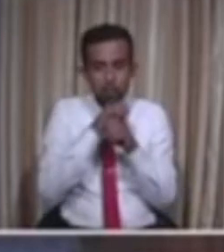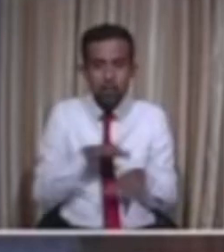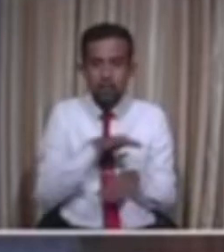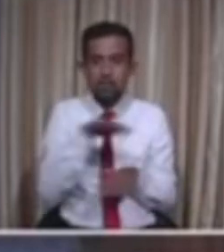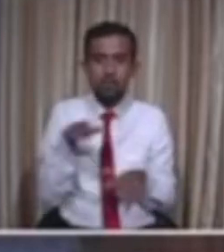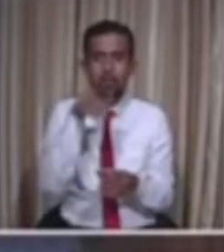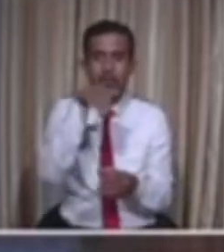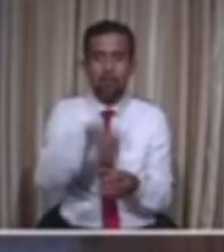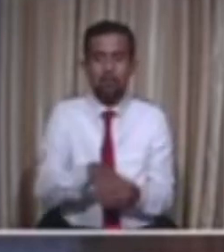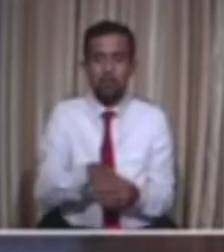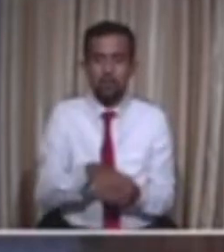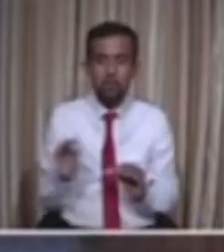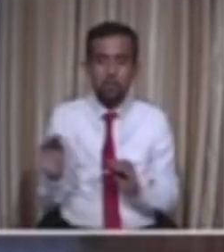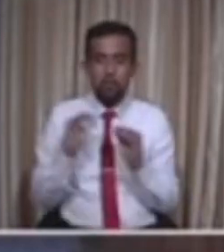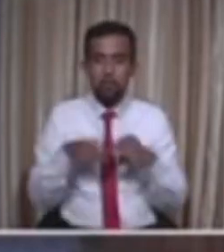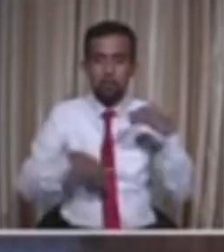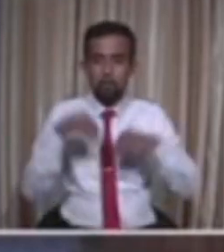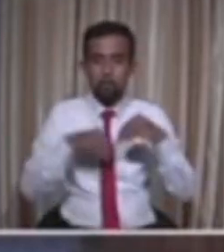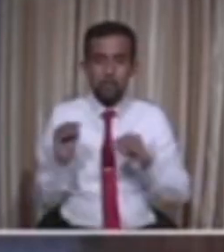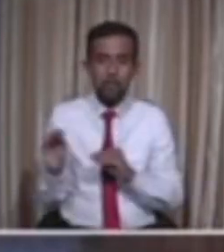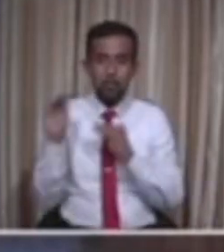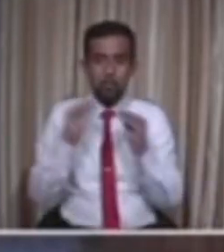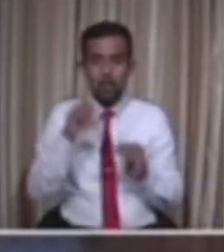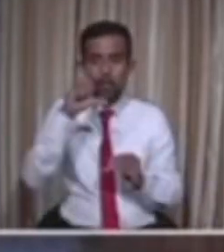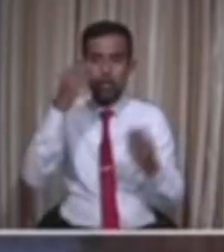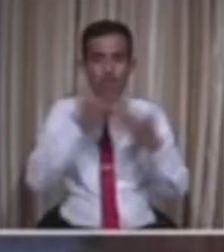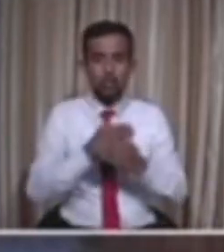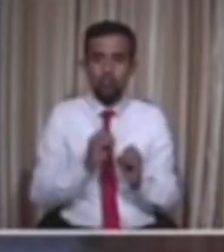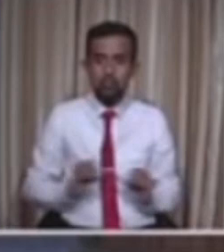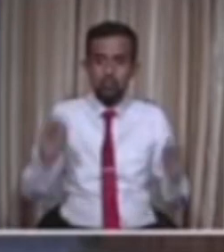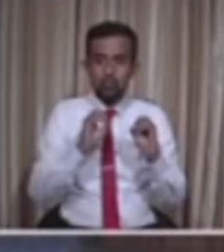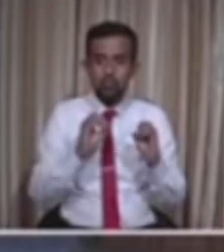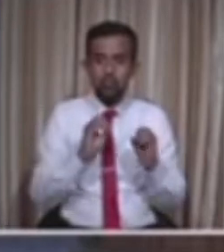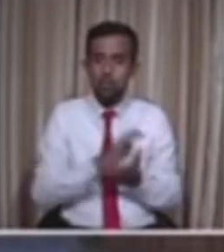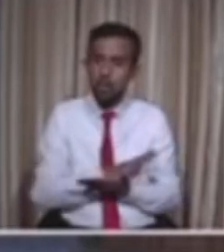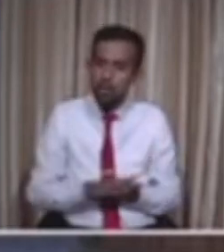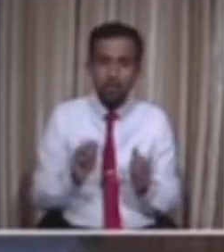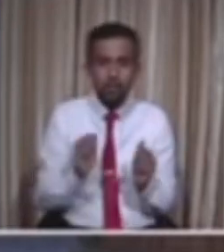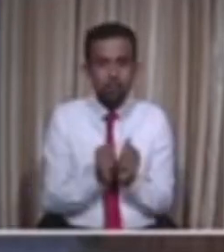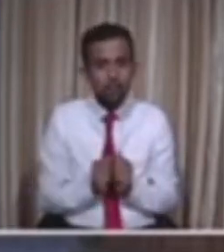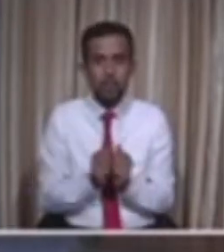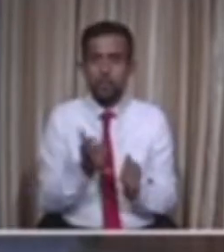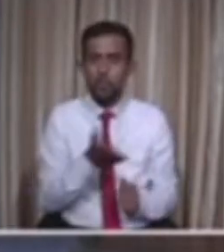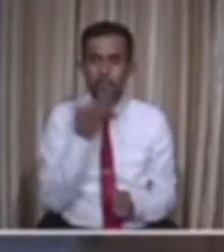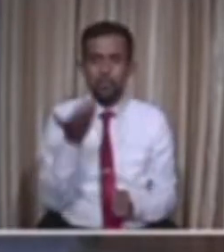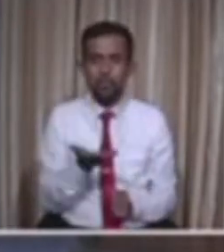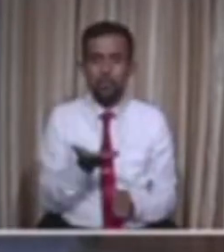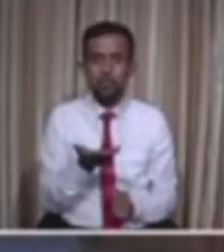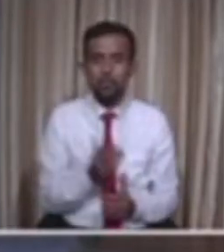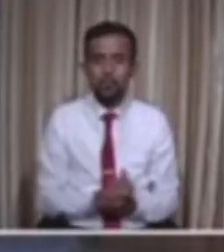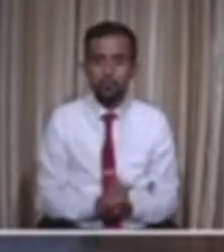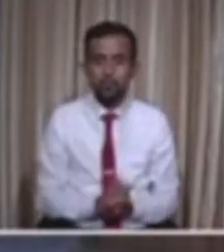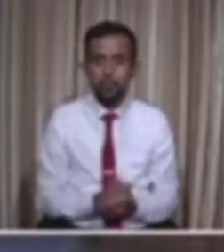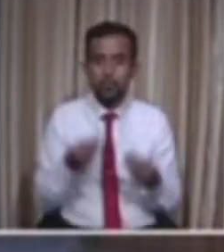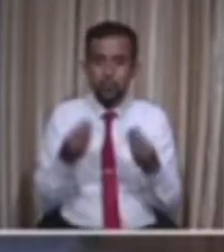abe, ida pasi meti warna tiba da pasi hemen diri tipe ne, meti warna tiba da pasi sama nuti da kadi tukara ena pulang kama tiba, para